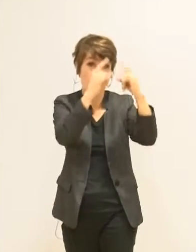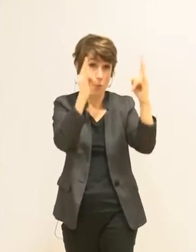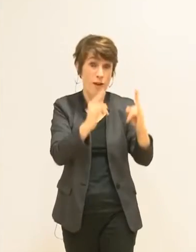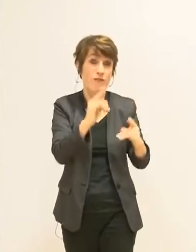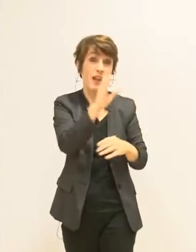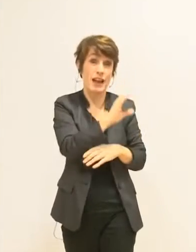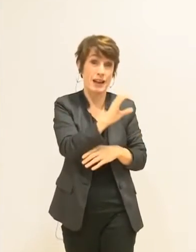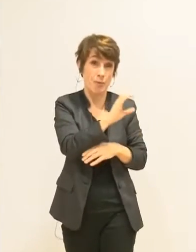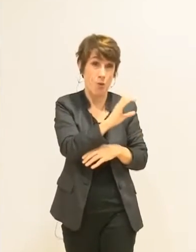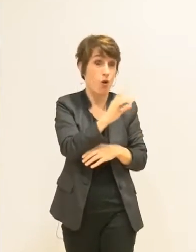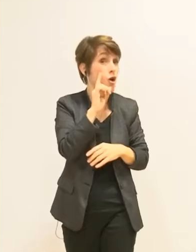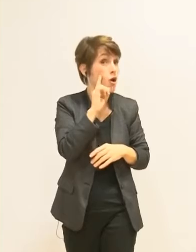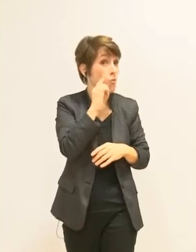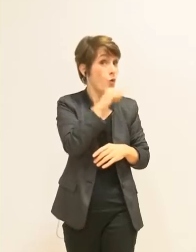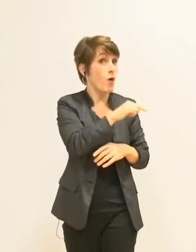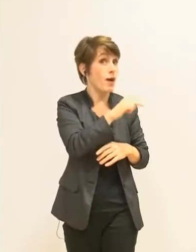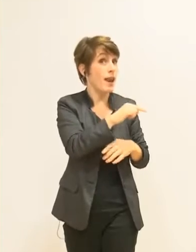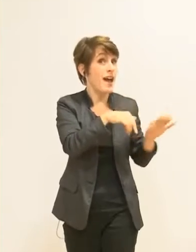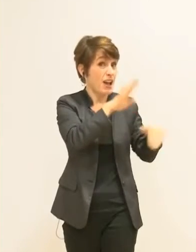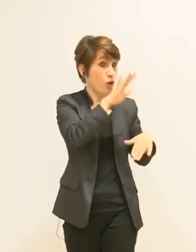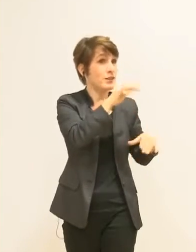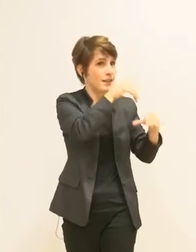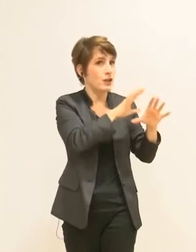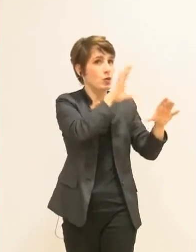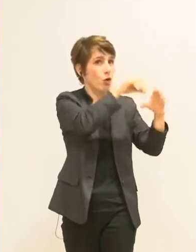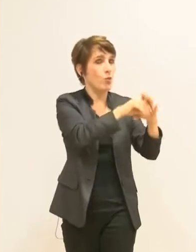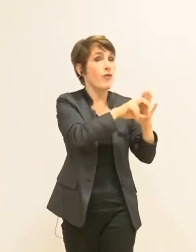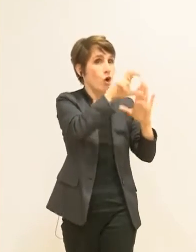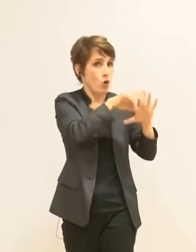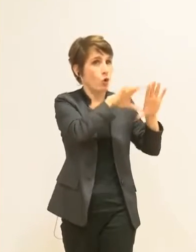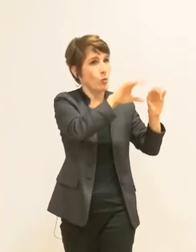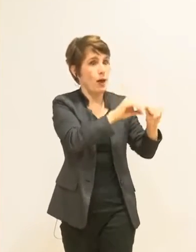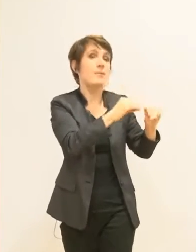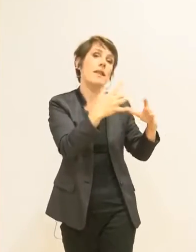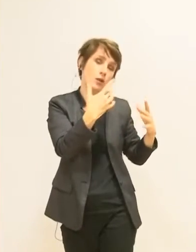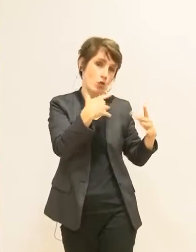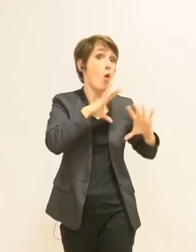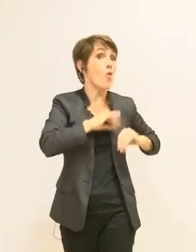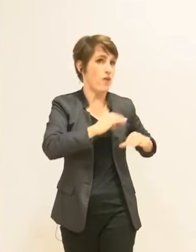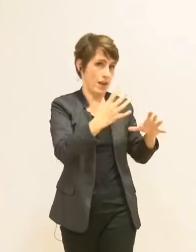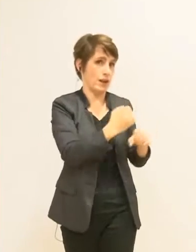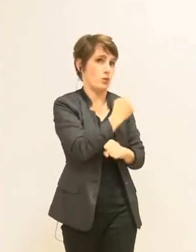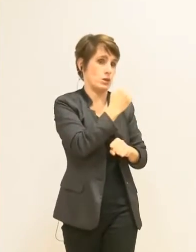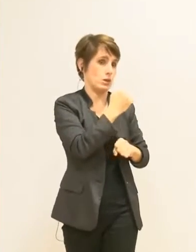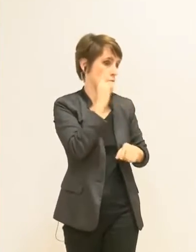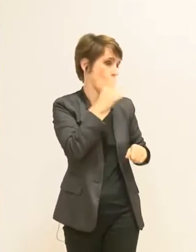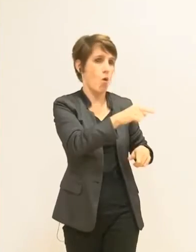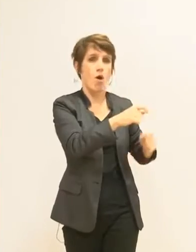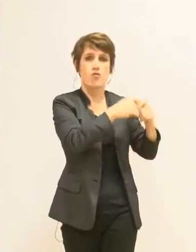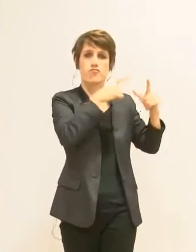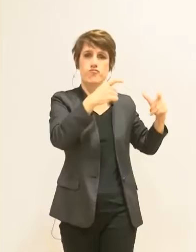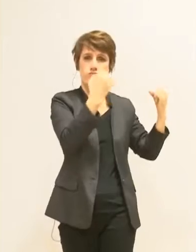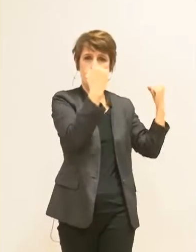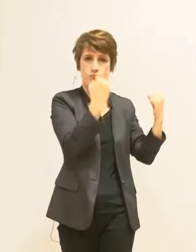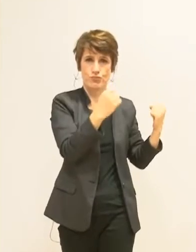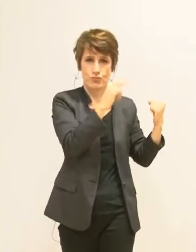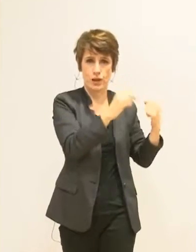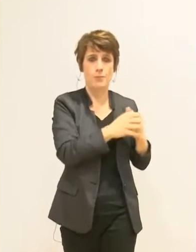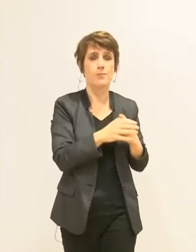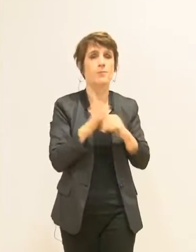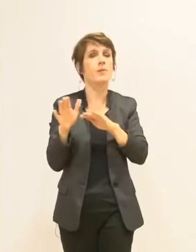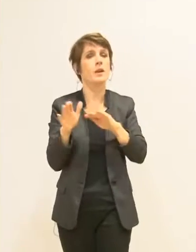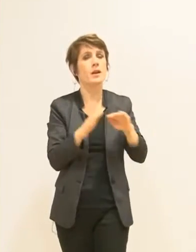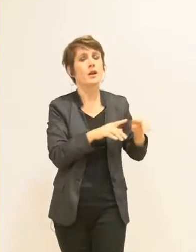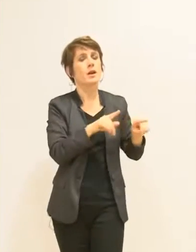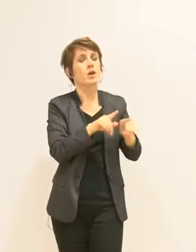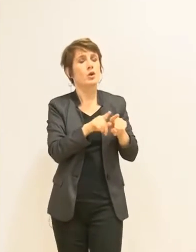Habitat n'était pas dans le groupement retenu, aucun projet n'aurait pu accéder en cette phase 3. Par ailleurs, nous vous avions fait